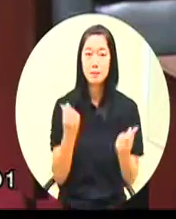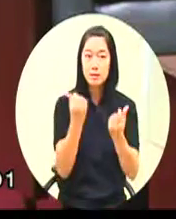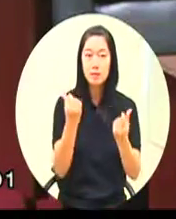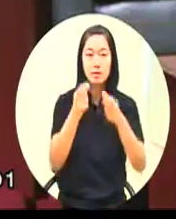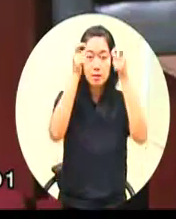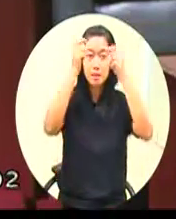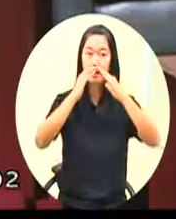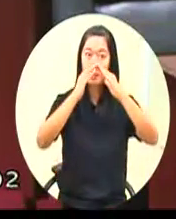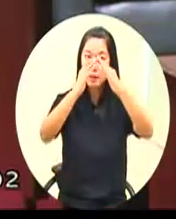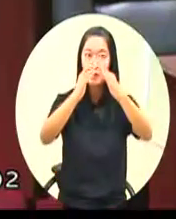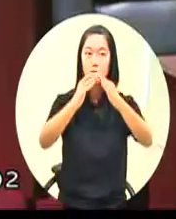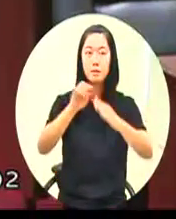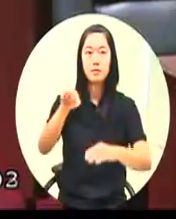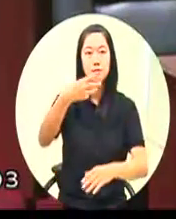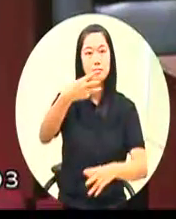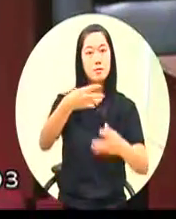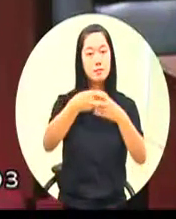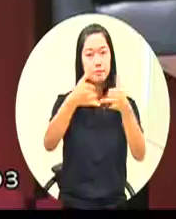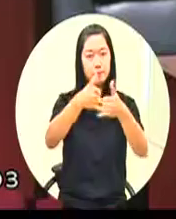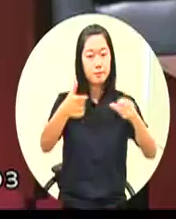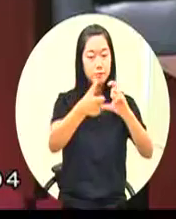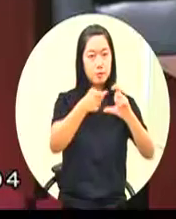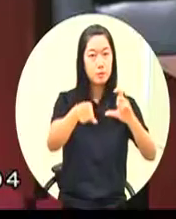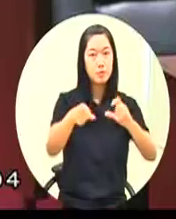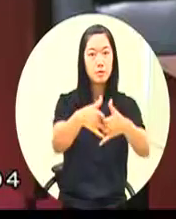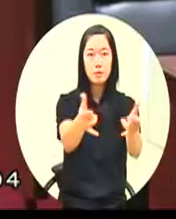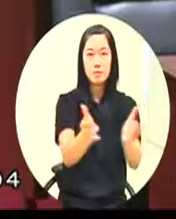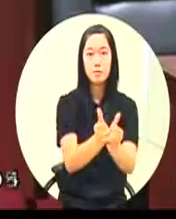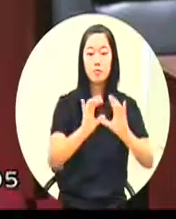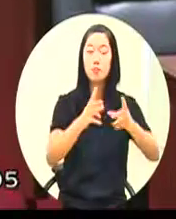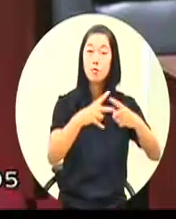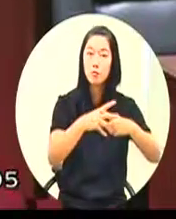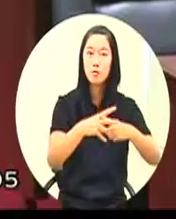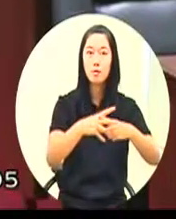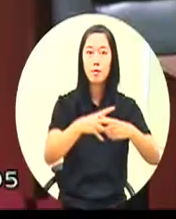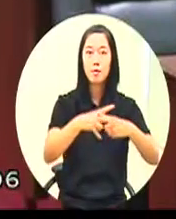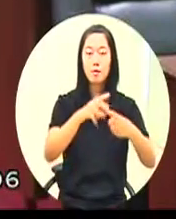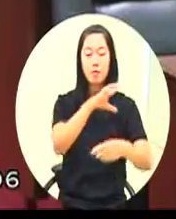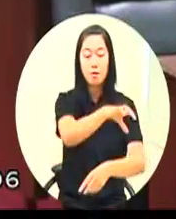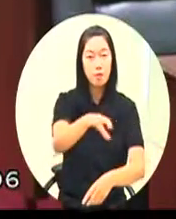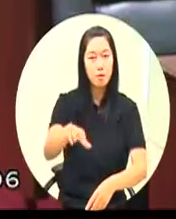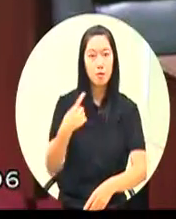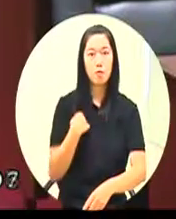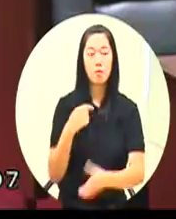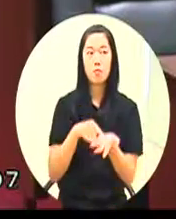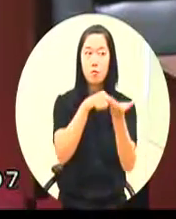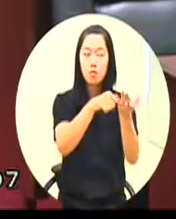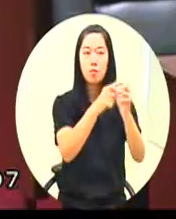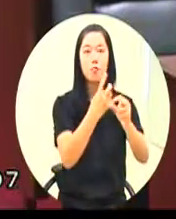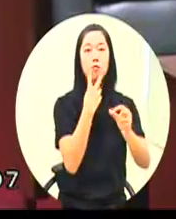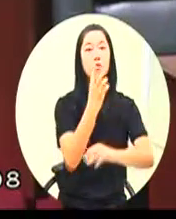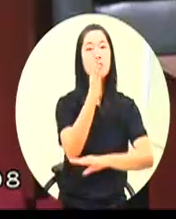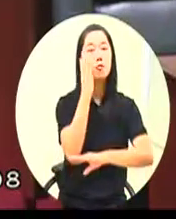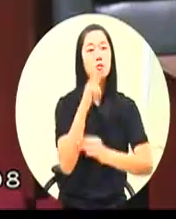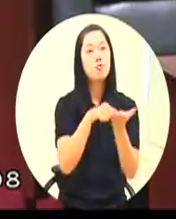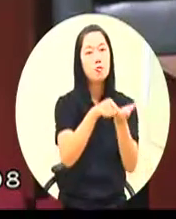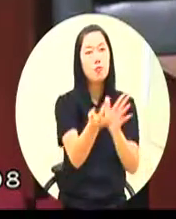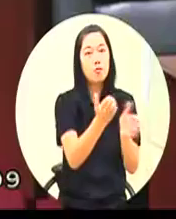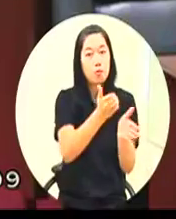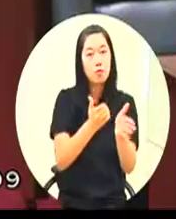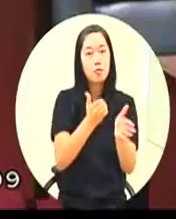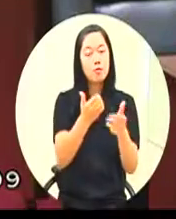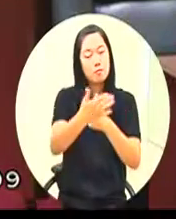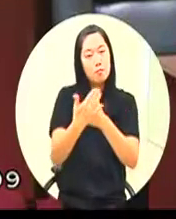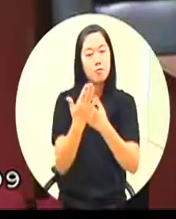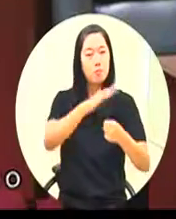市我们三民区像民主国小等等，就我们都有向中央申取很多的预算来做结构补强，那